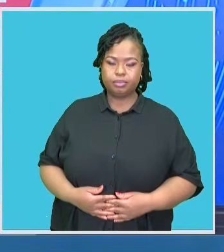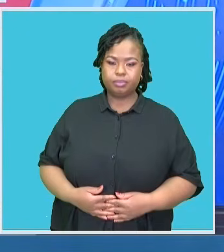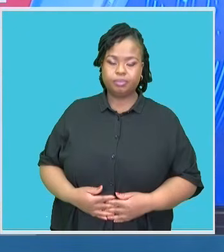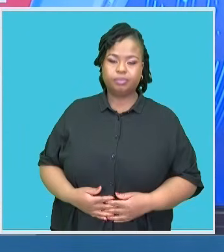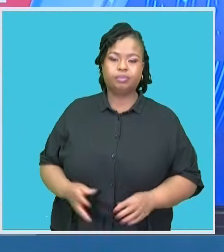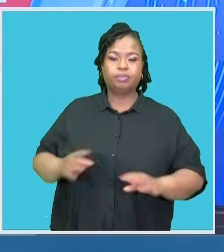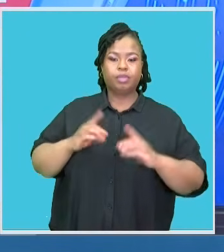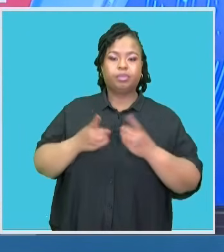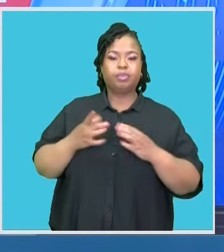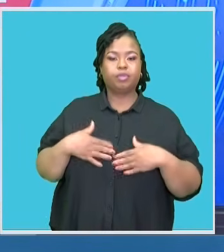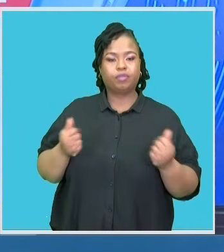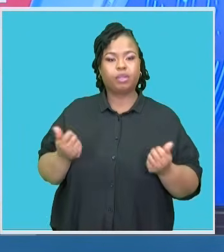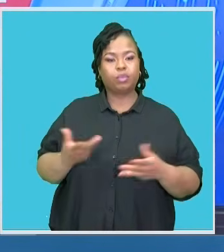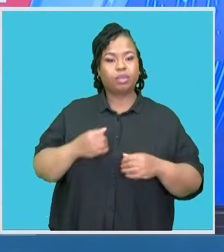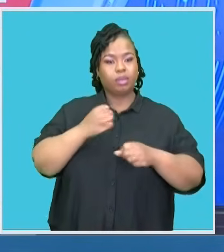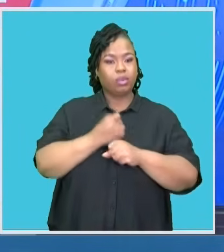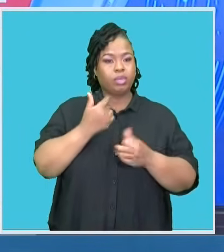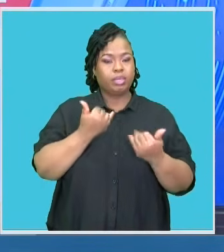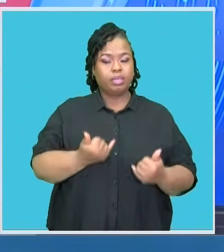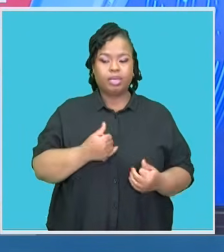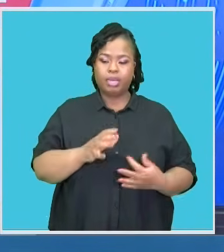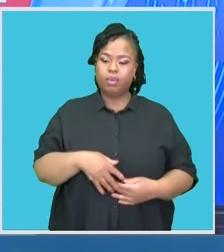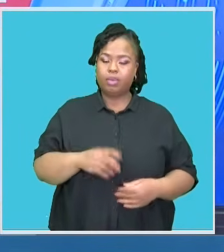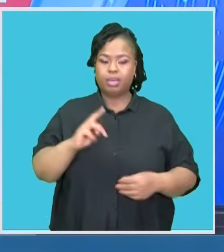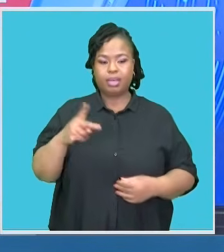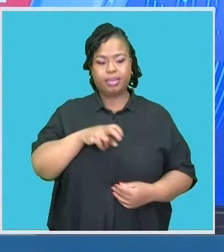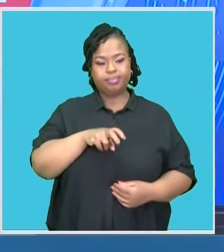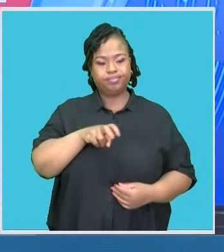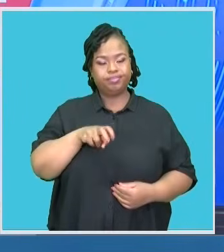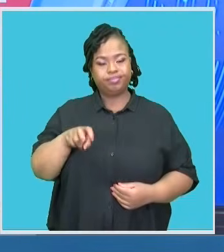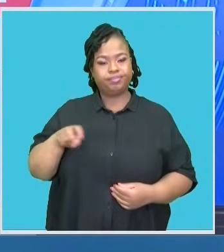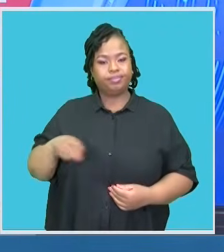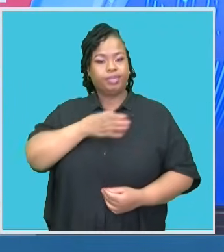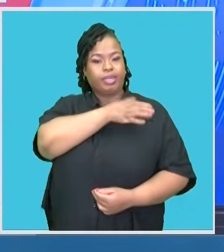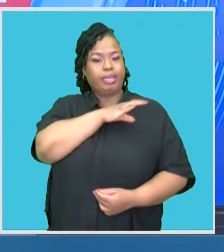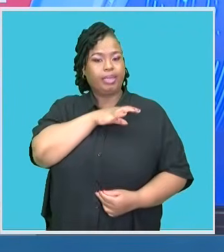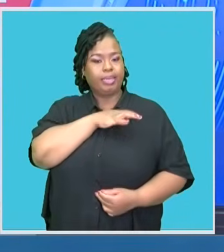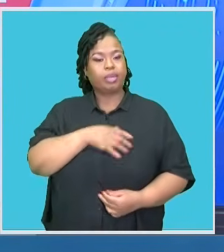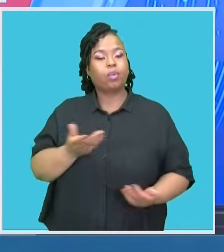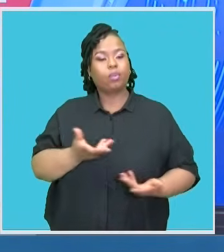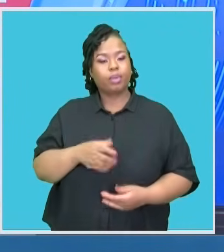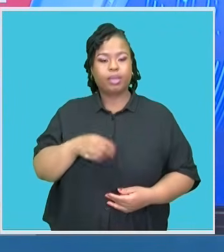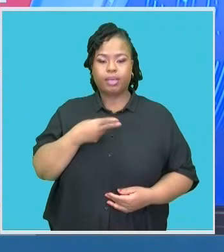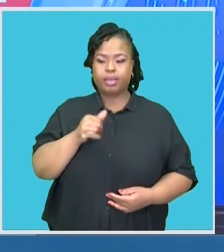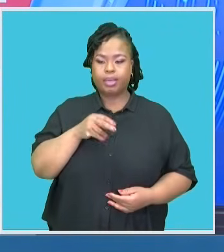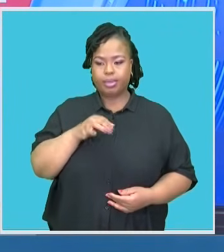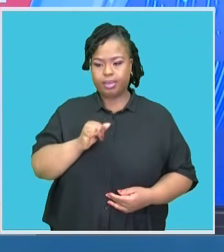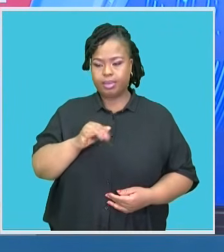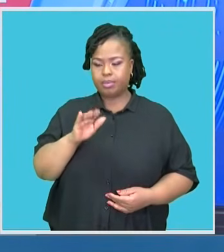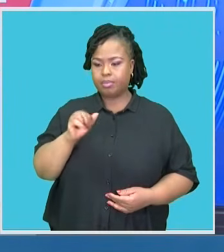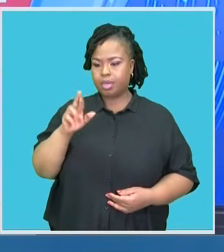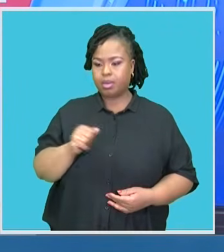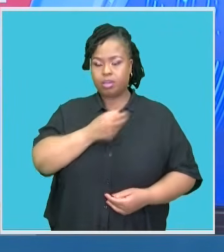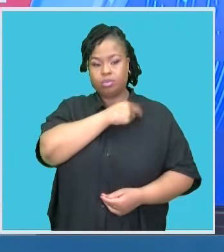Isebe lezempilo laseGauteng lityhile ngokusesikweni ezinye iikliniki ezihambahambayo kwisibhedlele iChris Hani Baragwanath